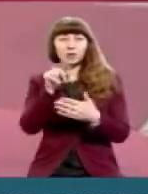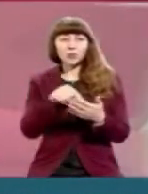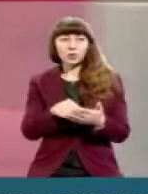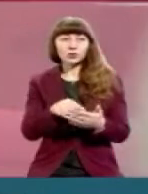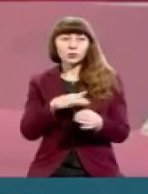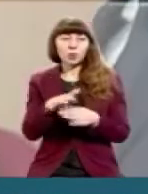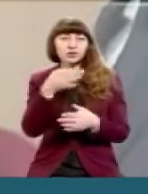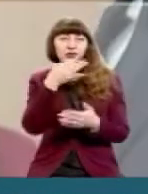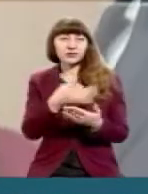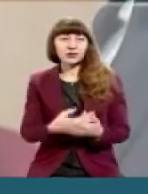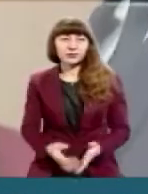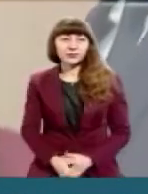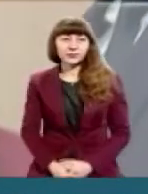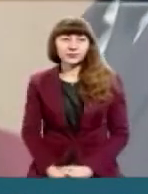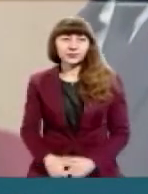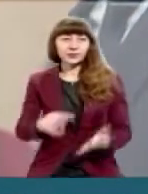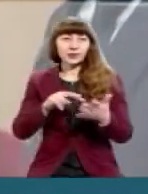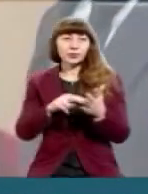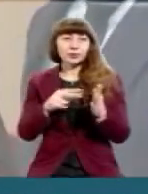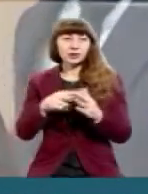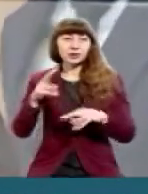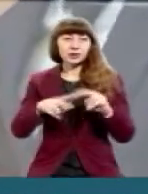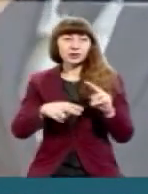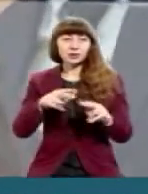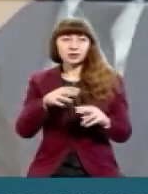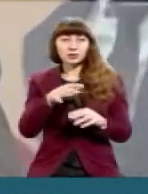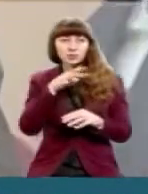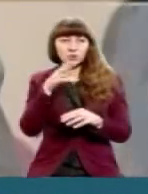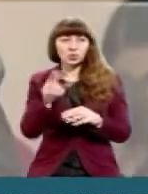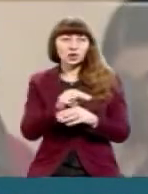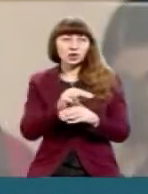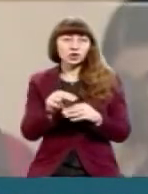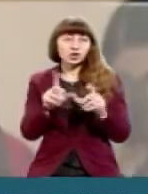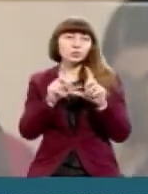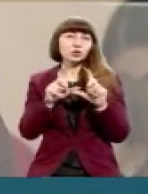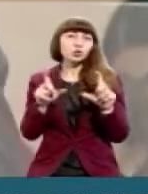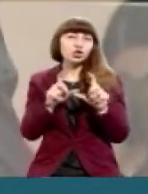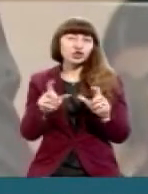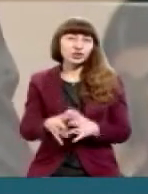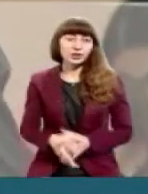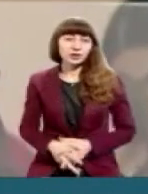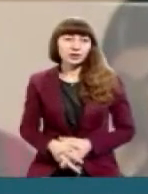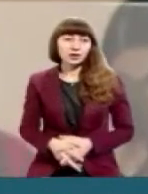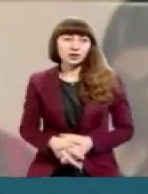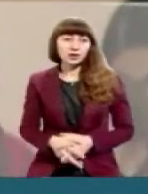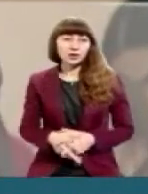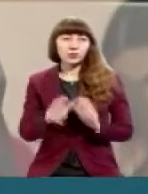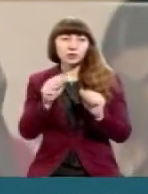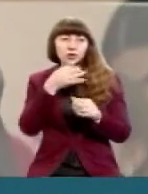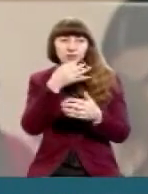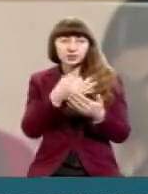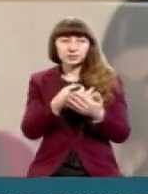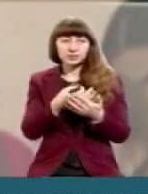дает полные ответы. Планируется строительство много лечебно-профилактических учреждений. Скажите, пожалуйста,